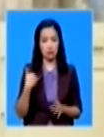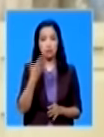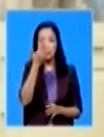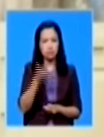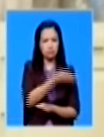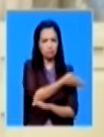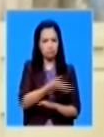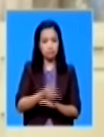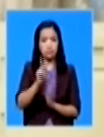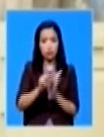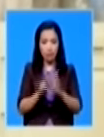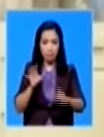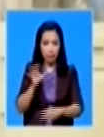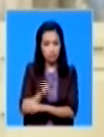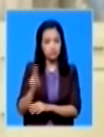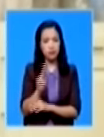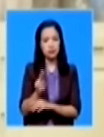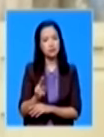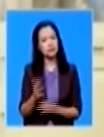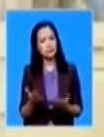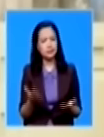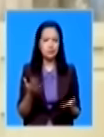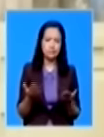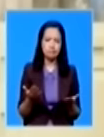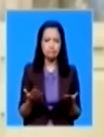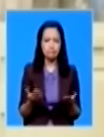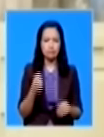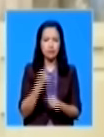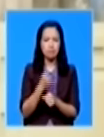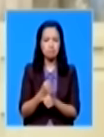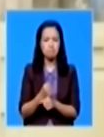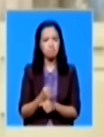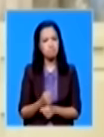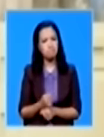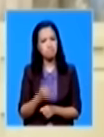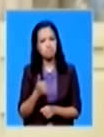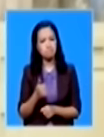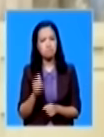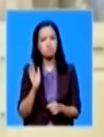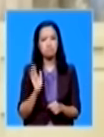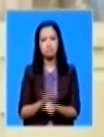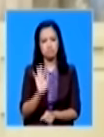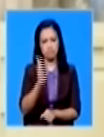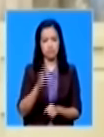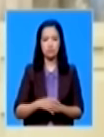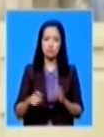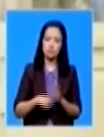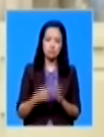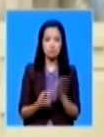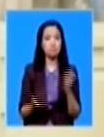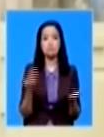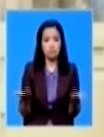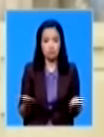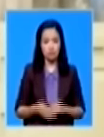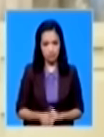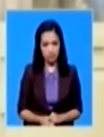านมาการบังคับใช้กฎหมายเนี่ยไม่ค่อยกระทำได้อย่างเพียงพอนะจะด้วยเหตุผลอะไรก็แล้วแต่ละ